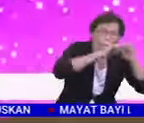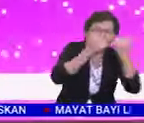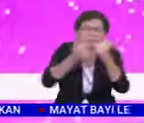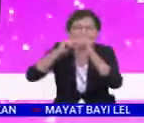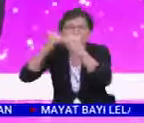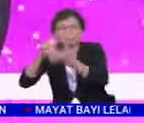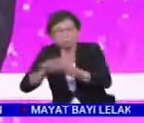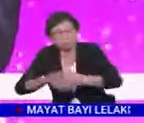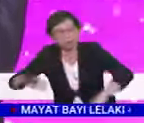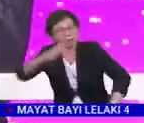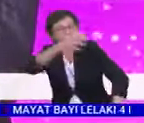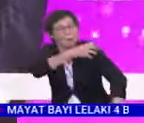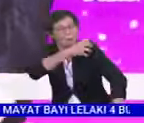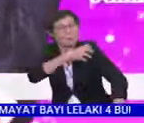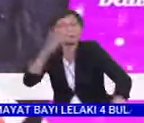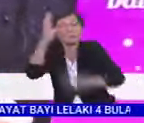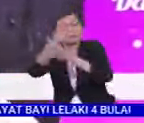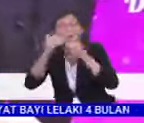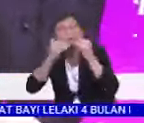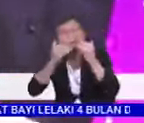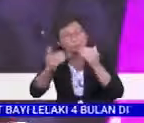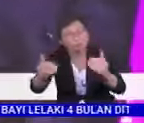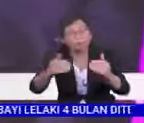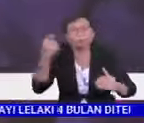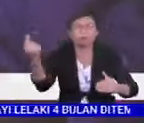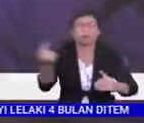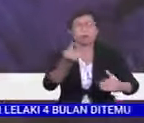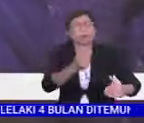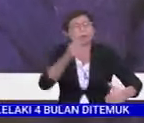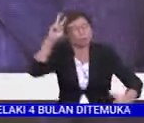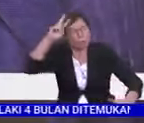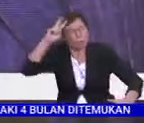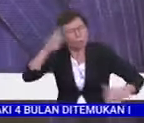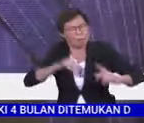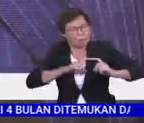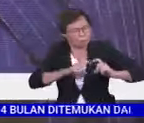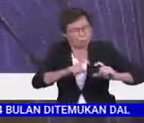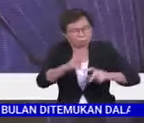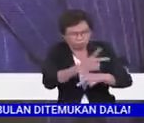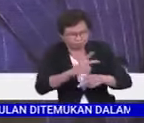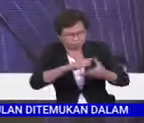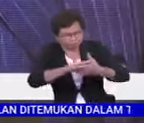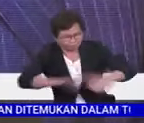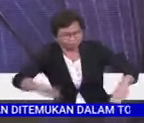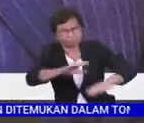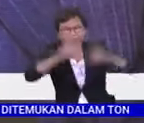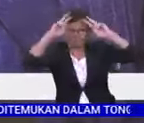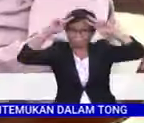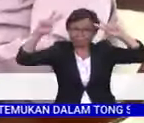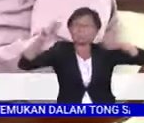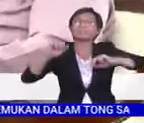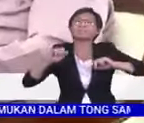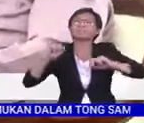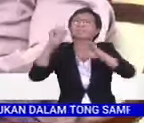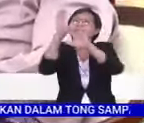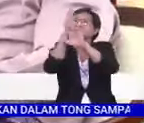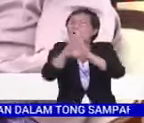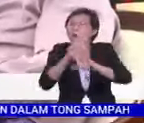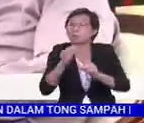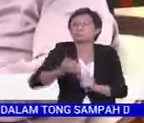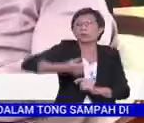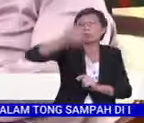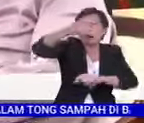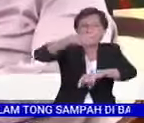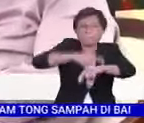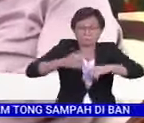keselamatan dan penguatkuasaan di Sarawak yang sentiasa komite dalam menjaga keselamatan serta keamanan Negeri terutamanya